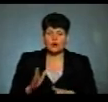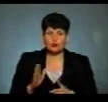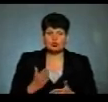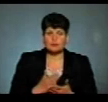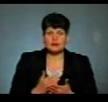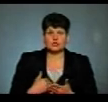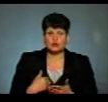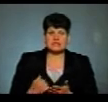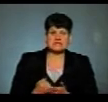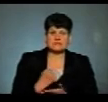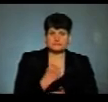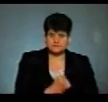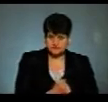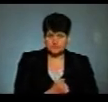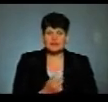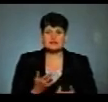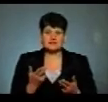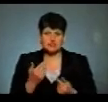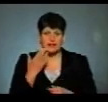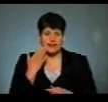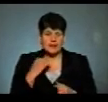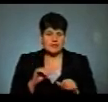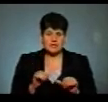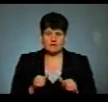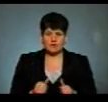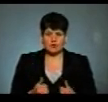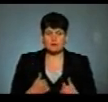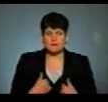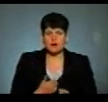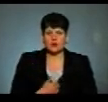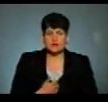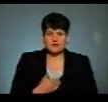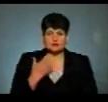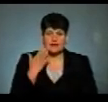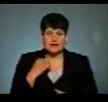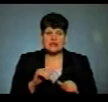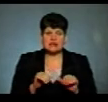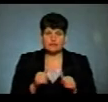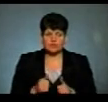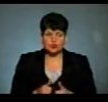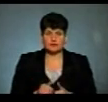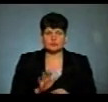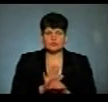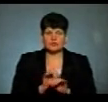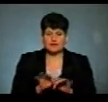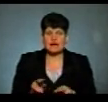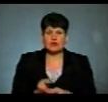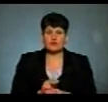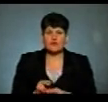керування. Як, звичайно, що легкі форми, ми б хотіли, щоб легкі форми COVID-19